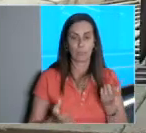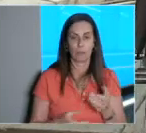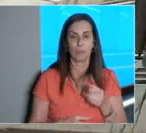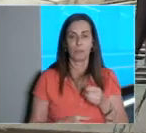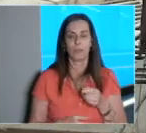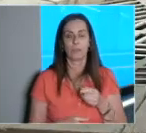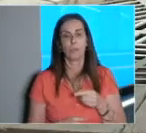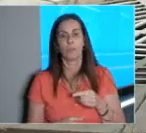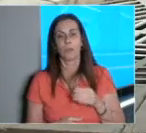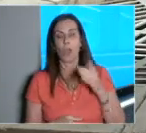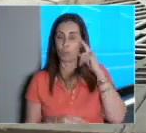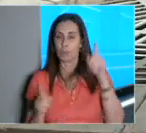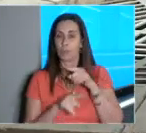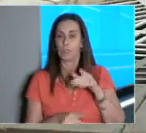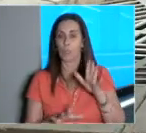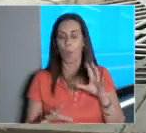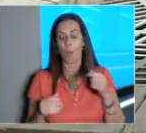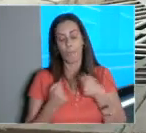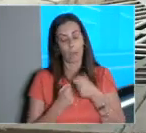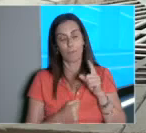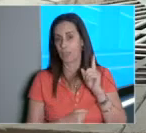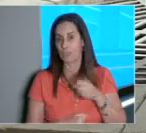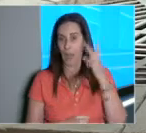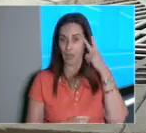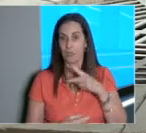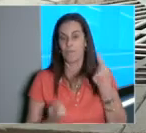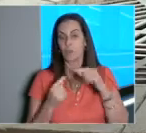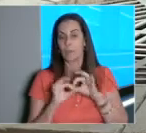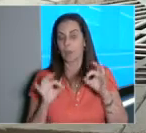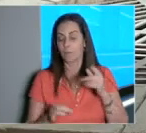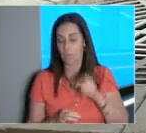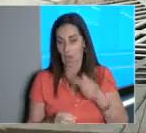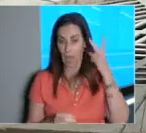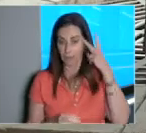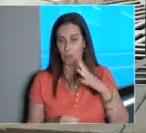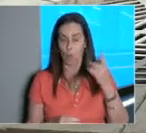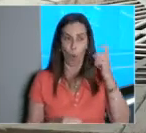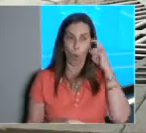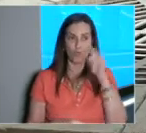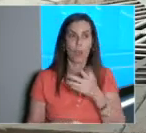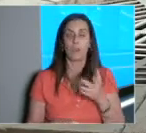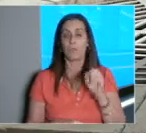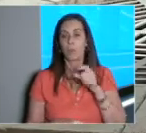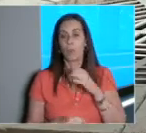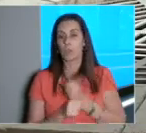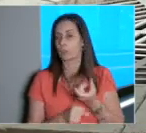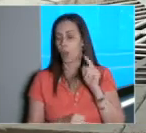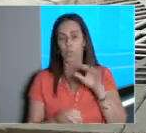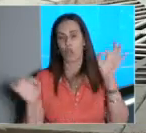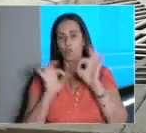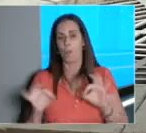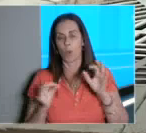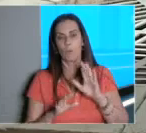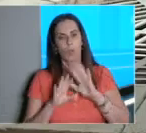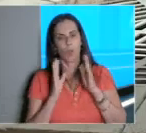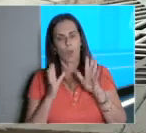זה נורא... הם עתרו לפסול אותם. זה נורא מאתגר, אבל אתה צריך להבין מאיפה זה בא, ואתה צריך להבין מה עובר לו בראש, ואם לא תעשה את זה, לא תגיע לשום מקום אף פעם. אבל